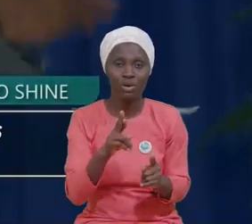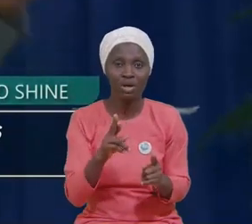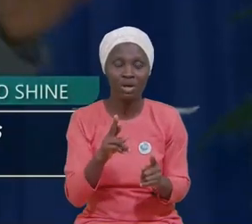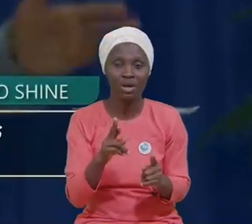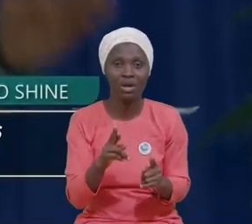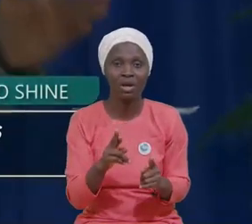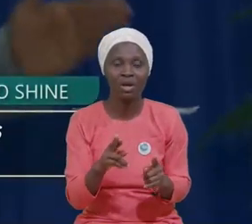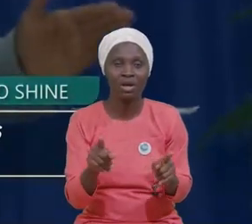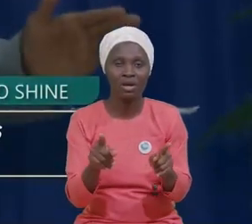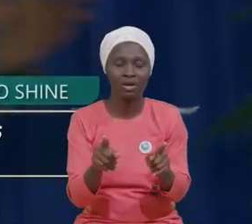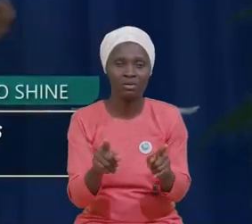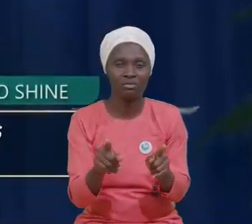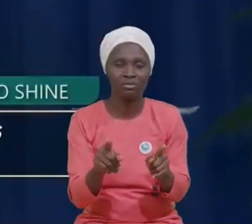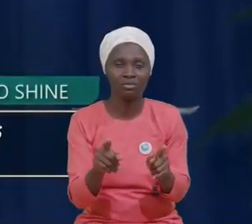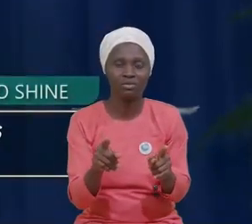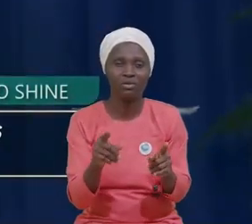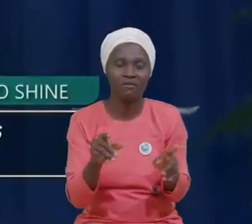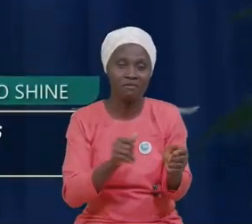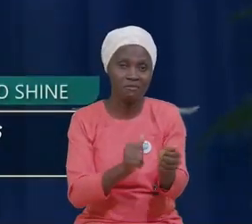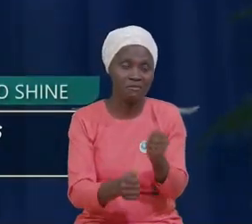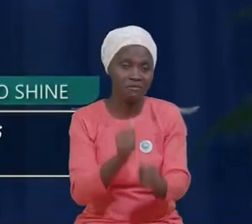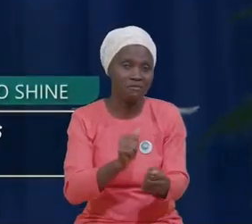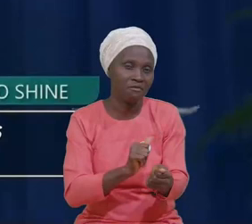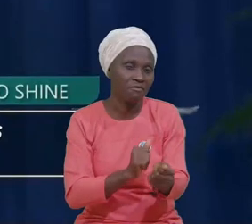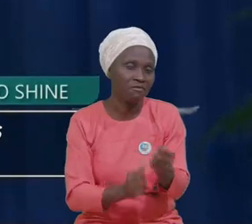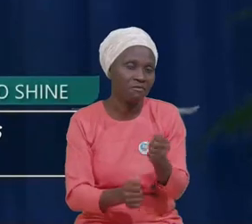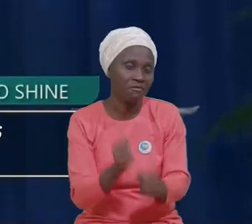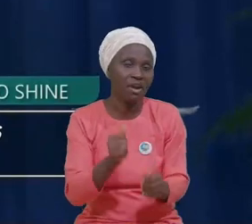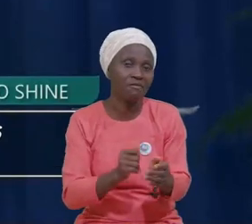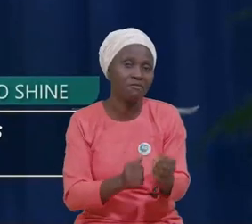activité, fais une seule partie de l'activité,